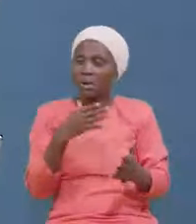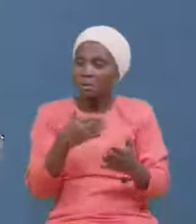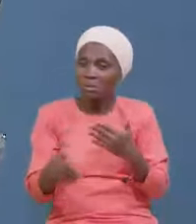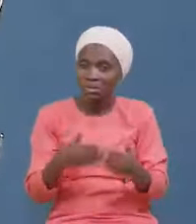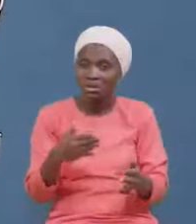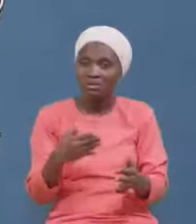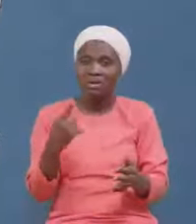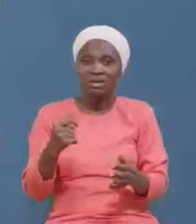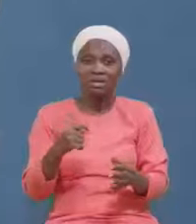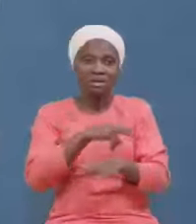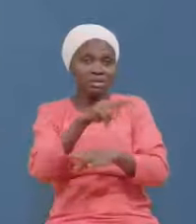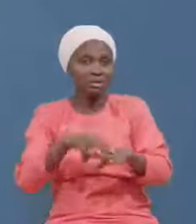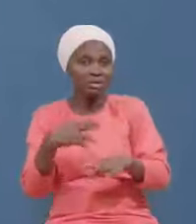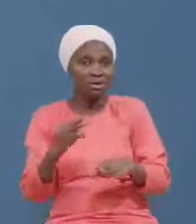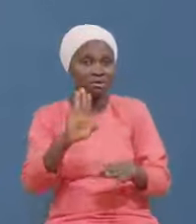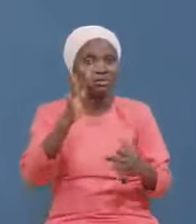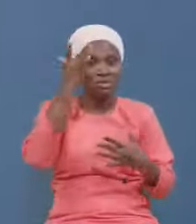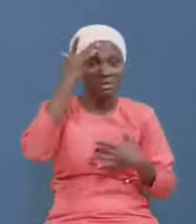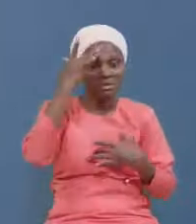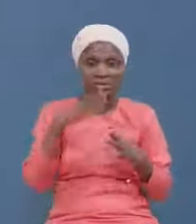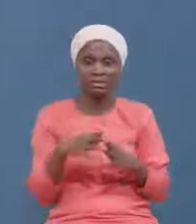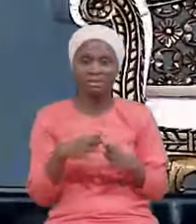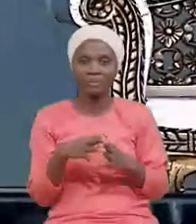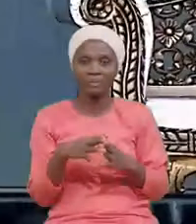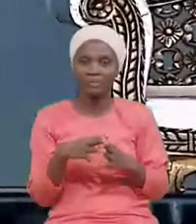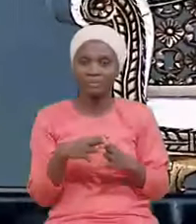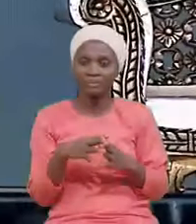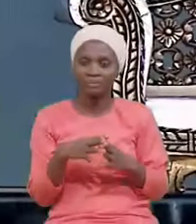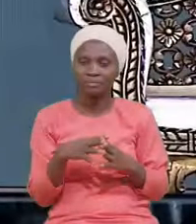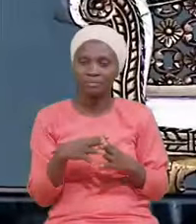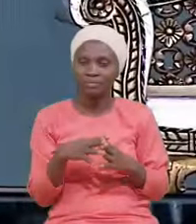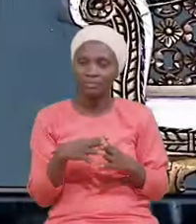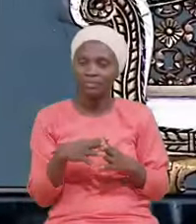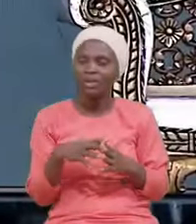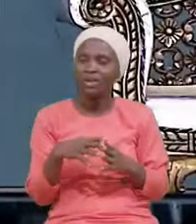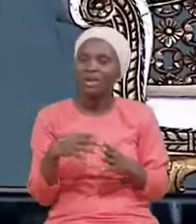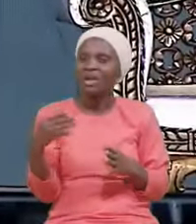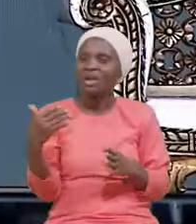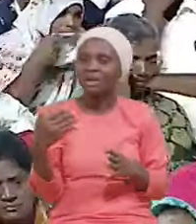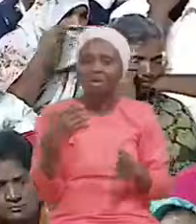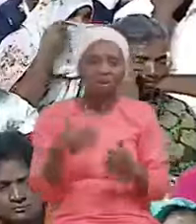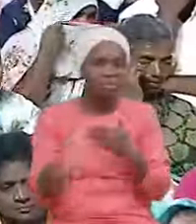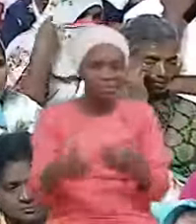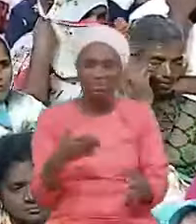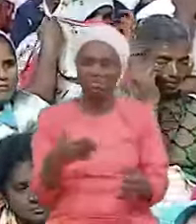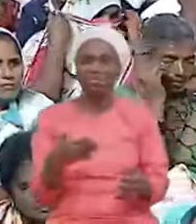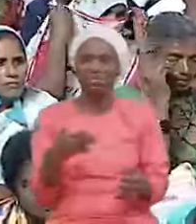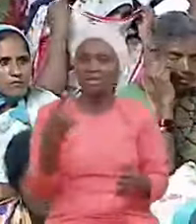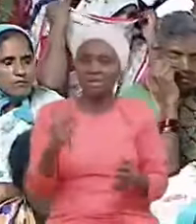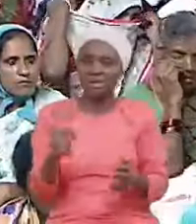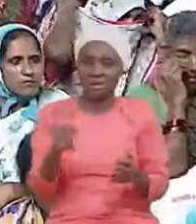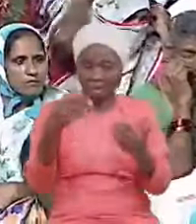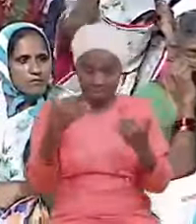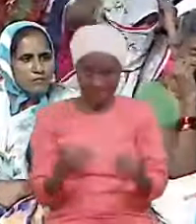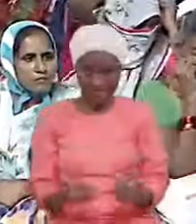the nature of your sickness. నీ రోగానికి ఉన్న స్వభావం ఏదైనా సరే. Whatever the present